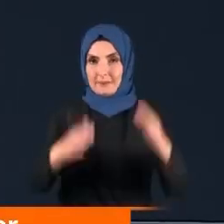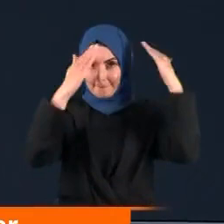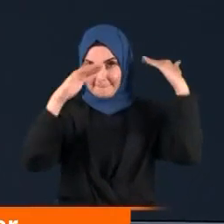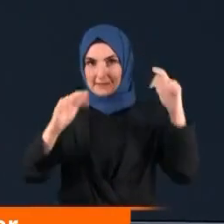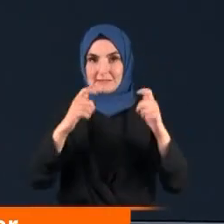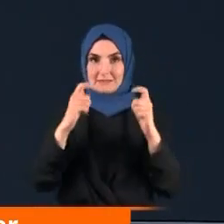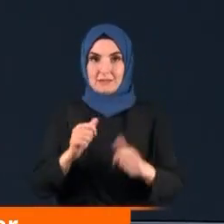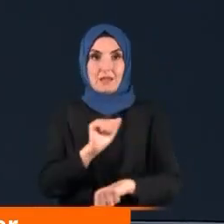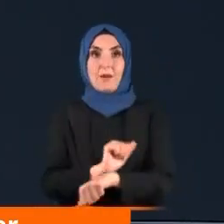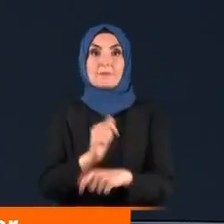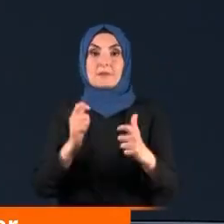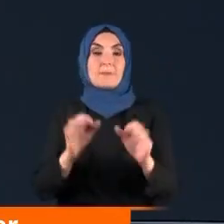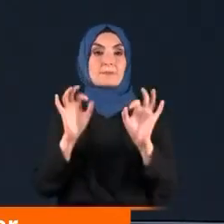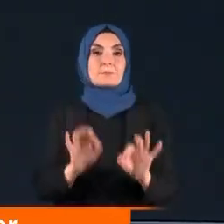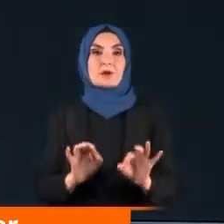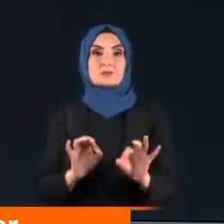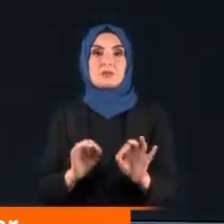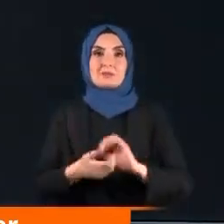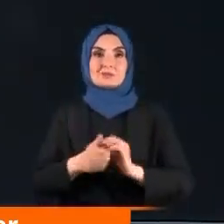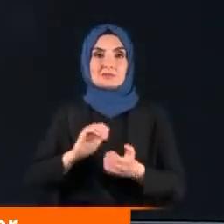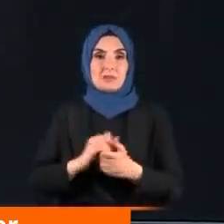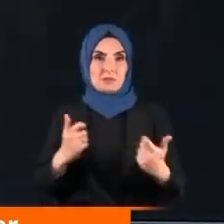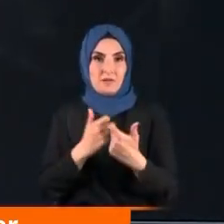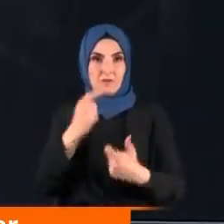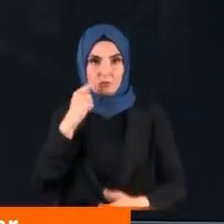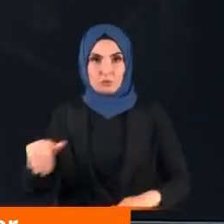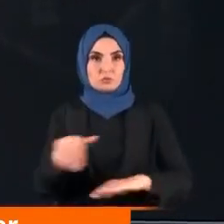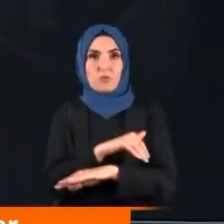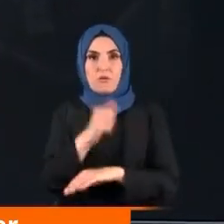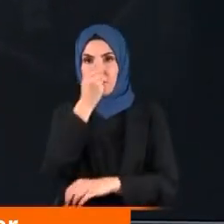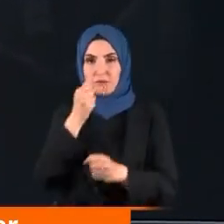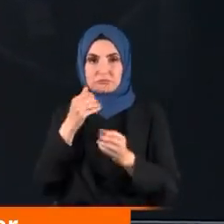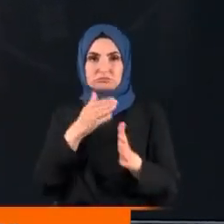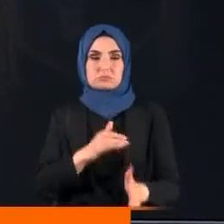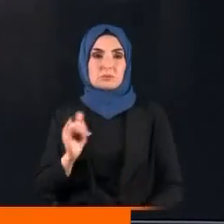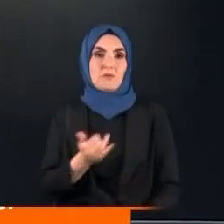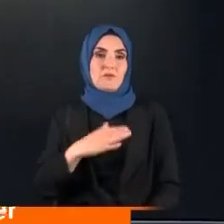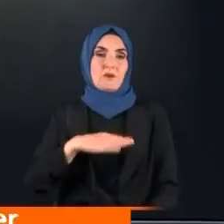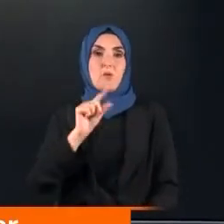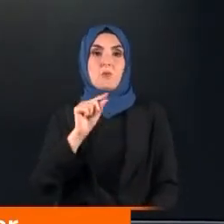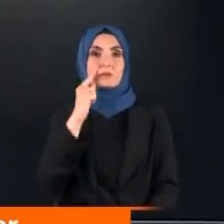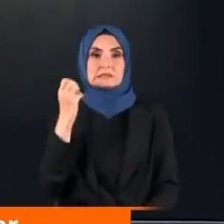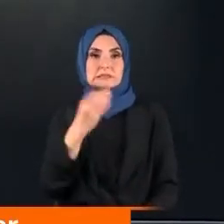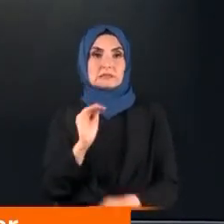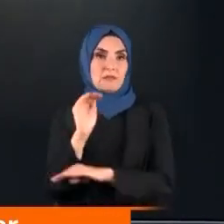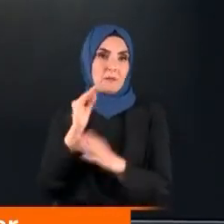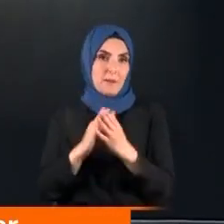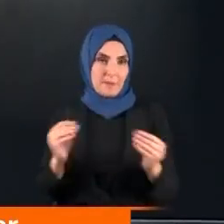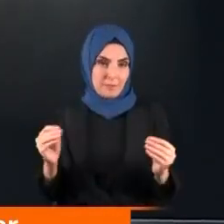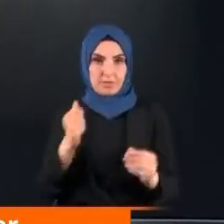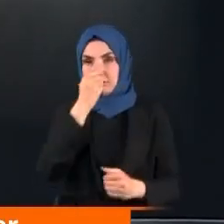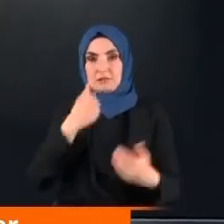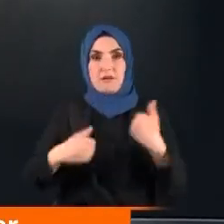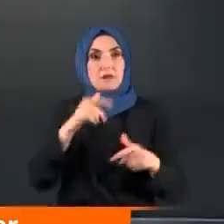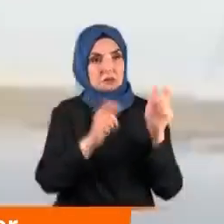Meksika'da hapishanede başlayan çete savaşı sokakları kan gölüne çevirdi. 11 kişinin hayatını kaybettiği olaylarda yaralılar da var.